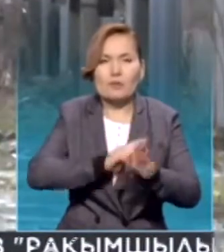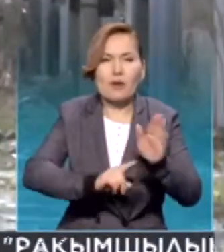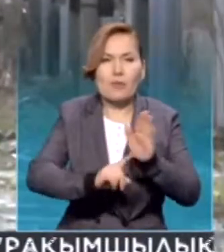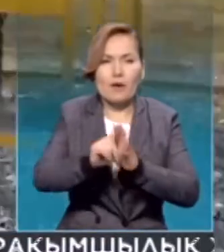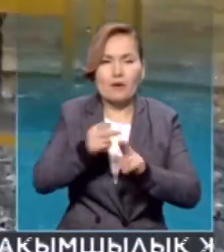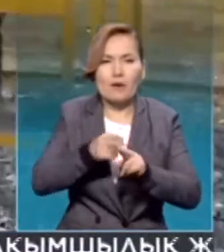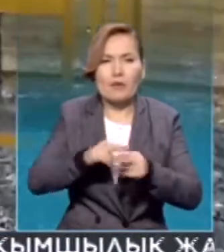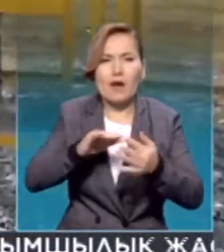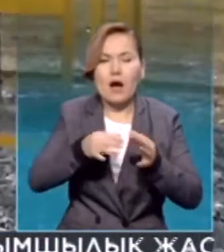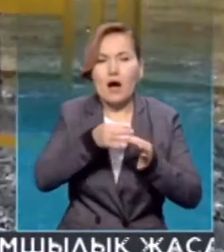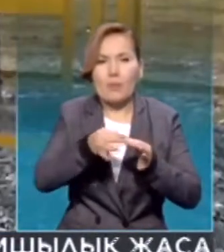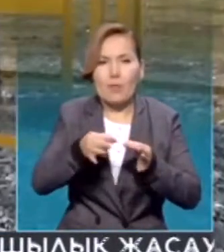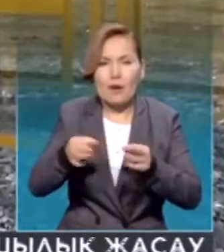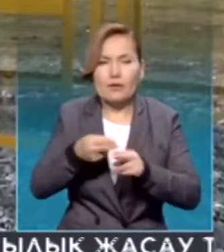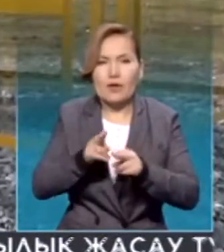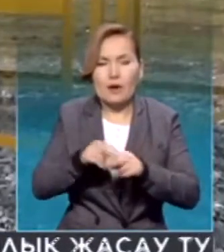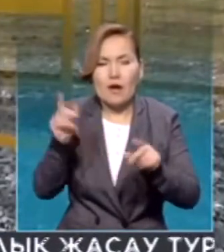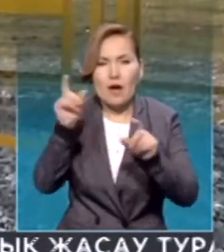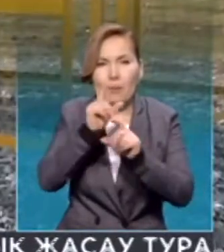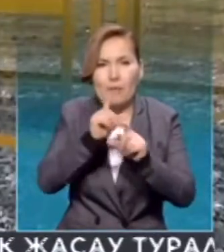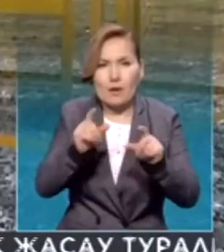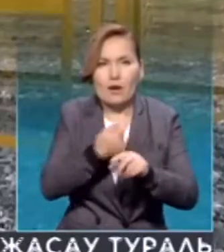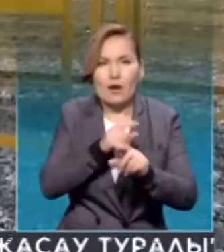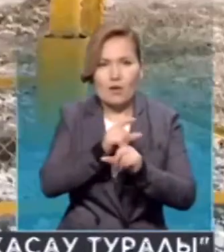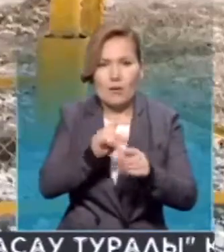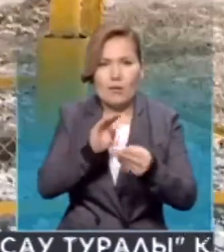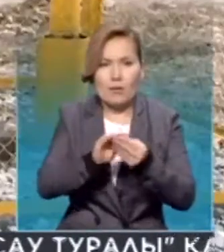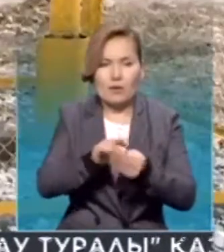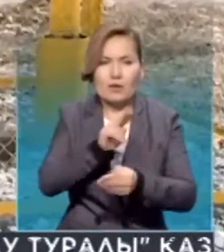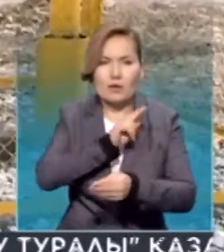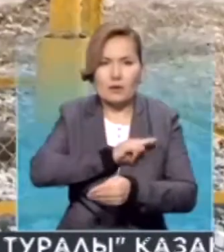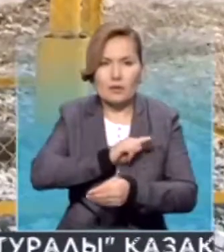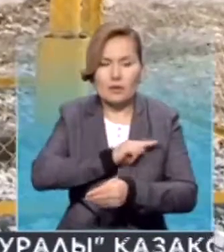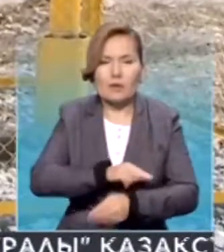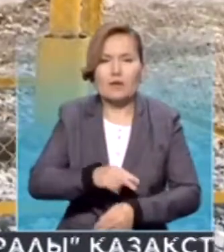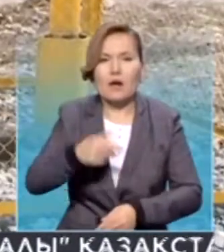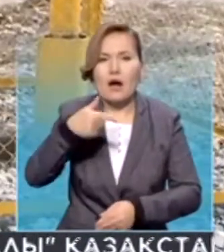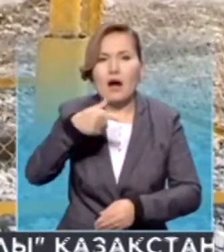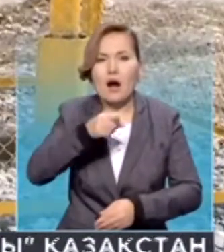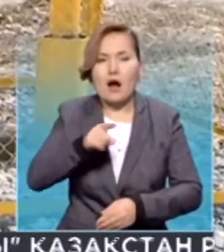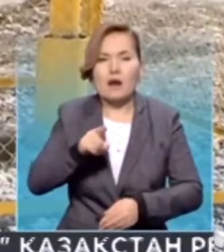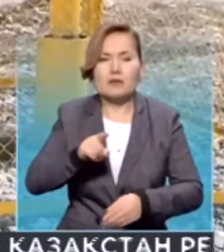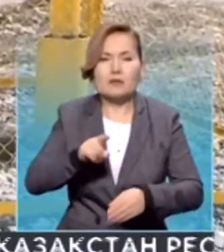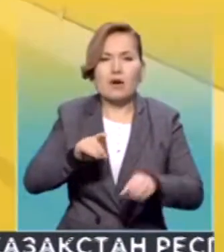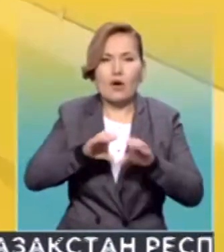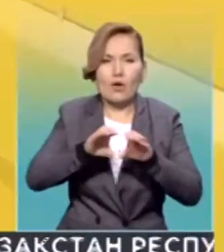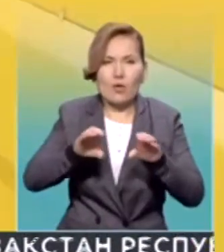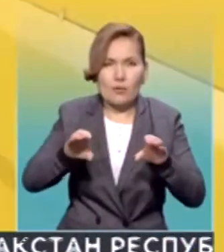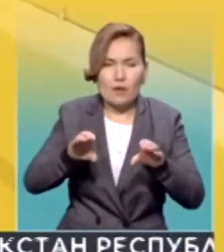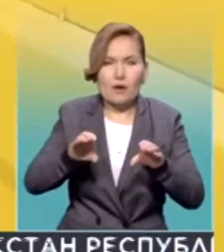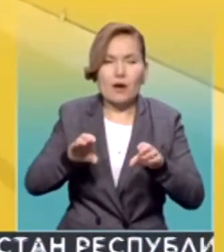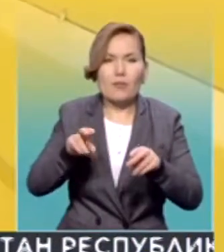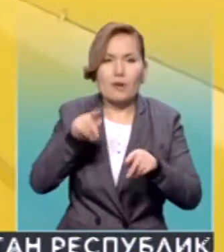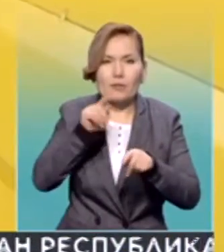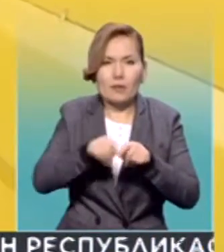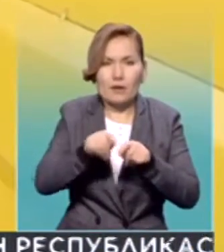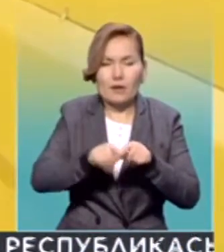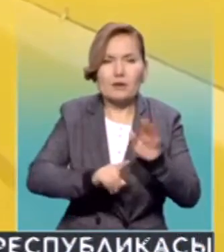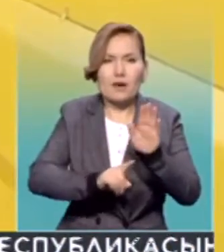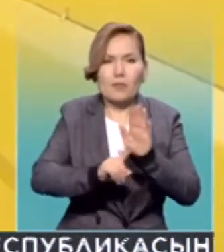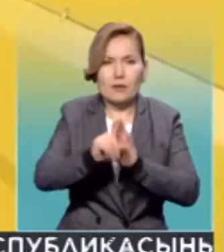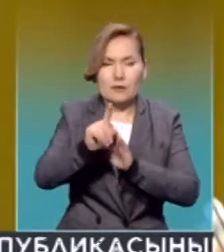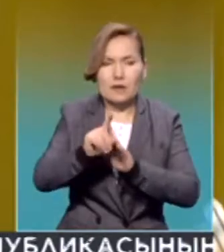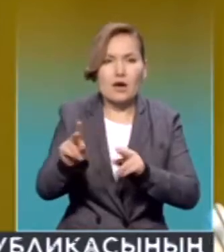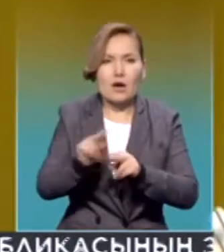кетүү керек, ауылдарда әлеуметтик нысандар жумушун токтоткан жок. Газды кубурларга жиберүү аркылуу текшерүү жумуштарын жүргүзүп